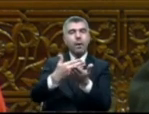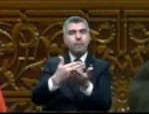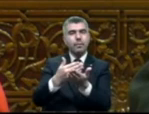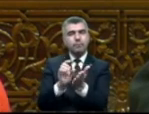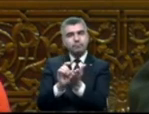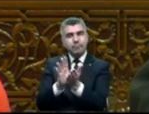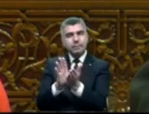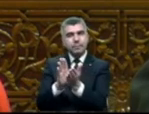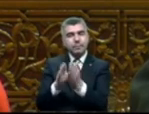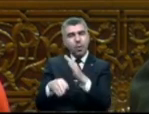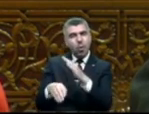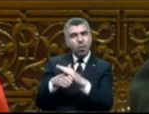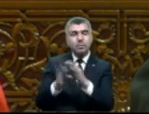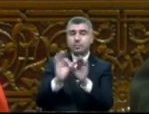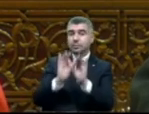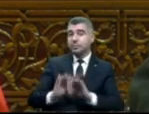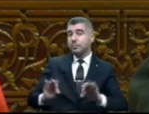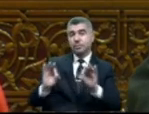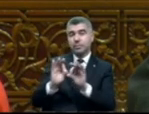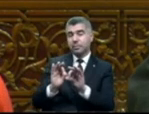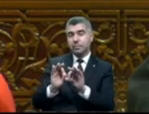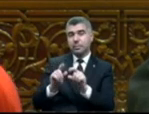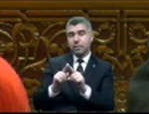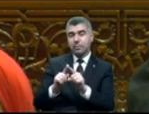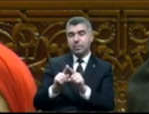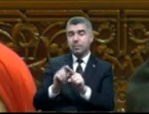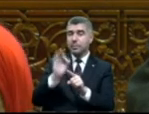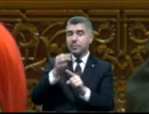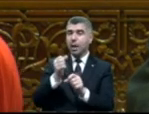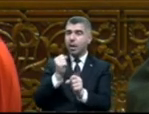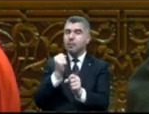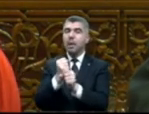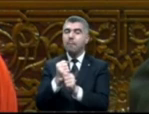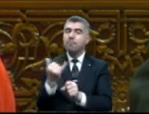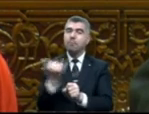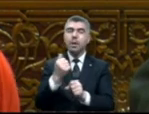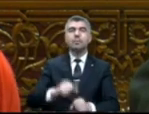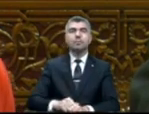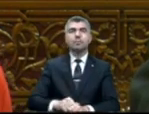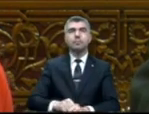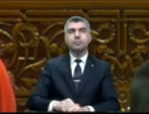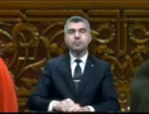التعسفي، عن طريق الحفاظ على مناصب الشغل. للأسف